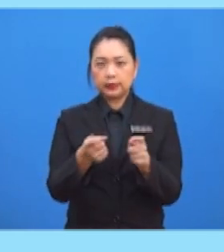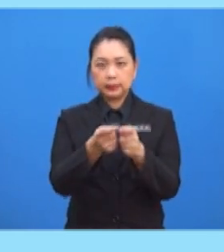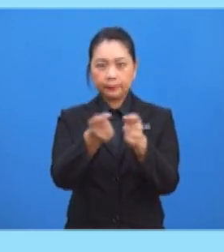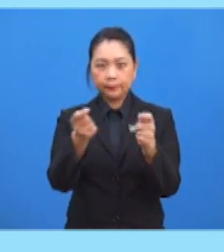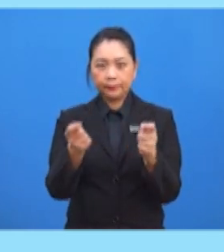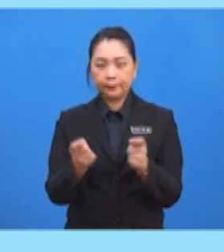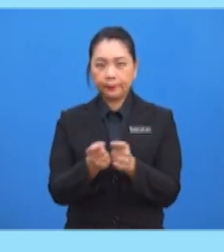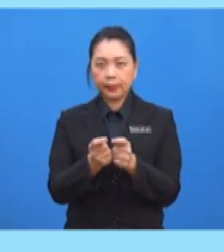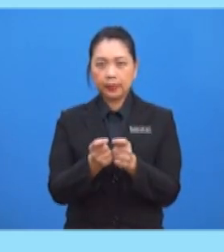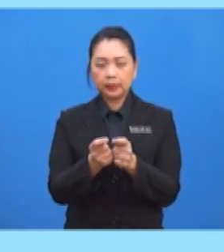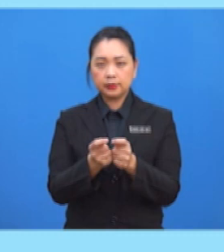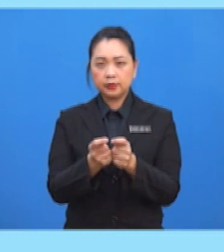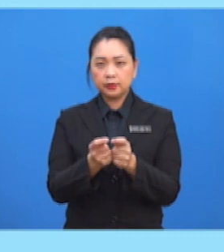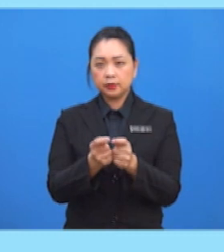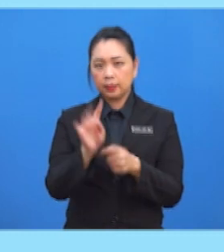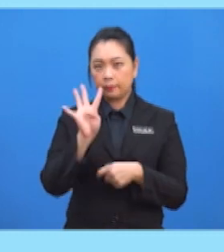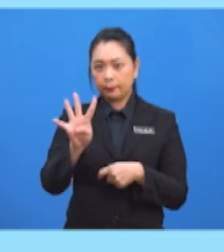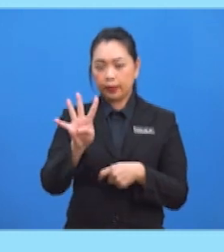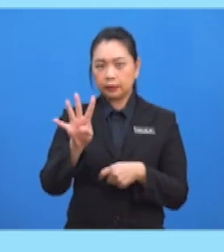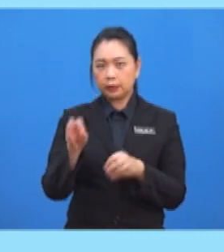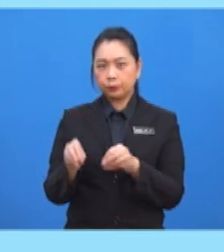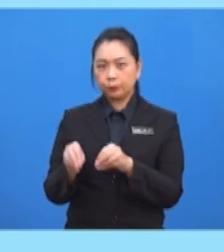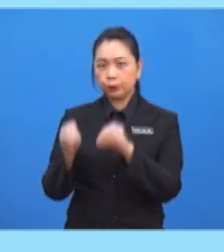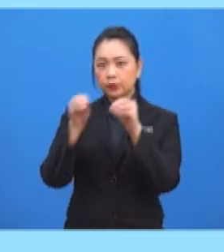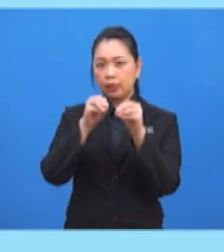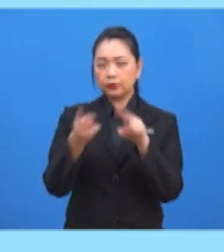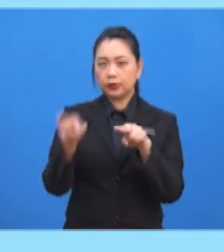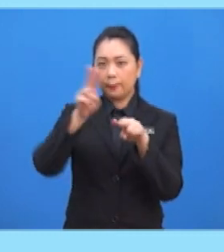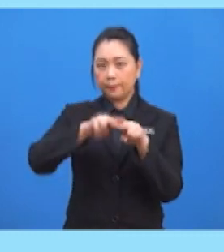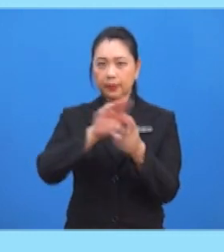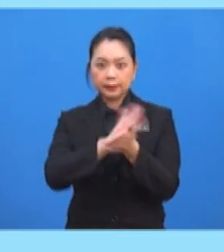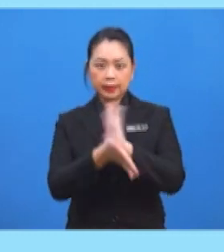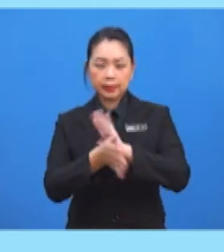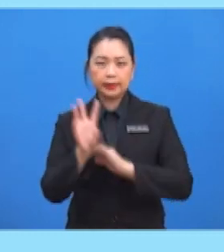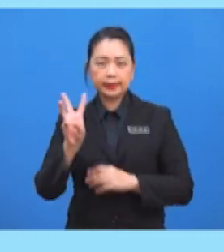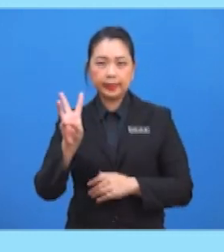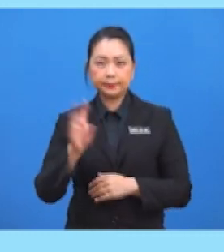keempat, angka 5, dibundarkan menjadi 6.